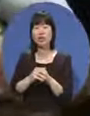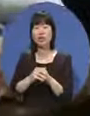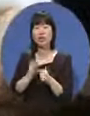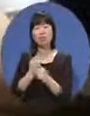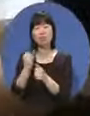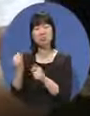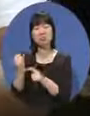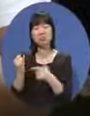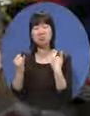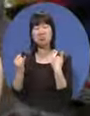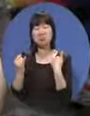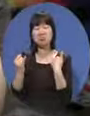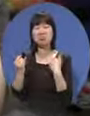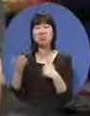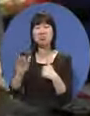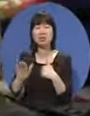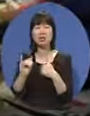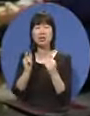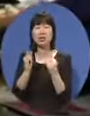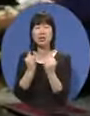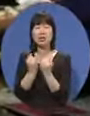기업만 어떻게 생각할지 모르겠지만